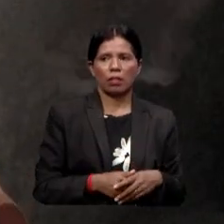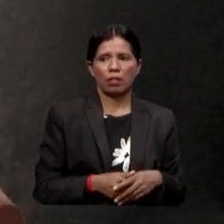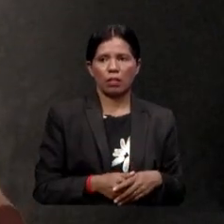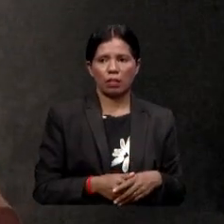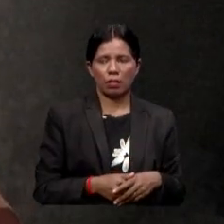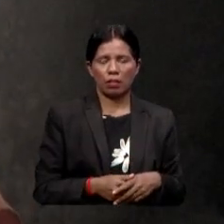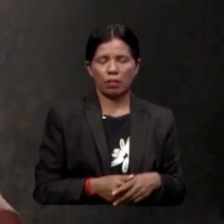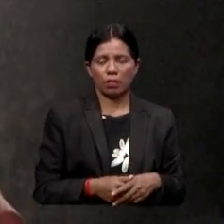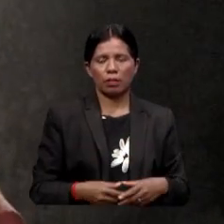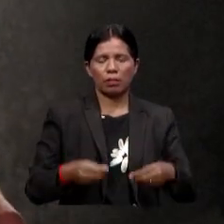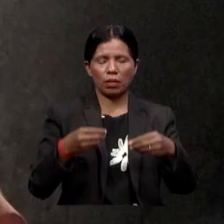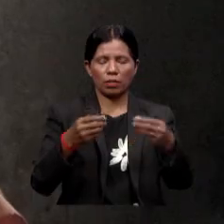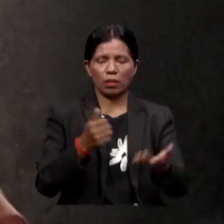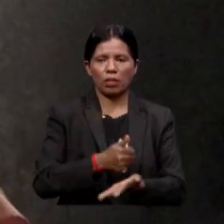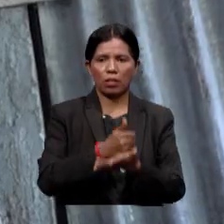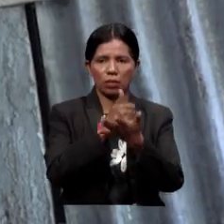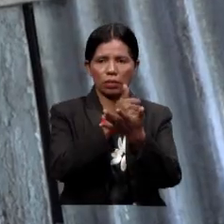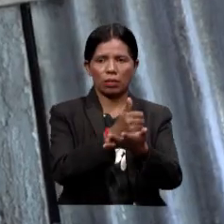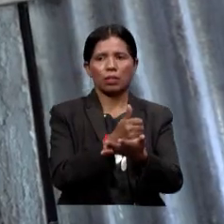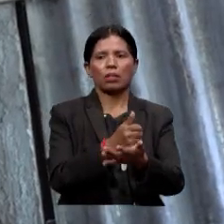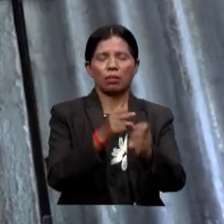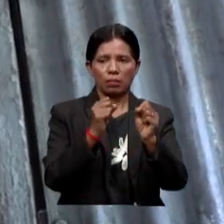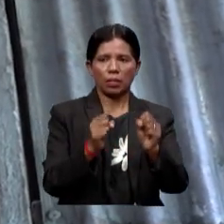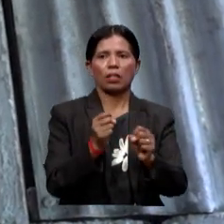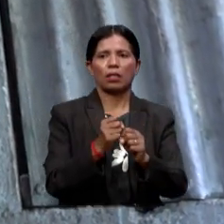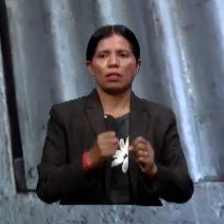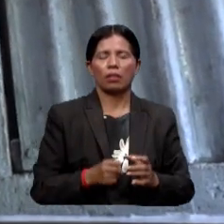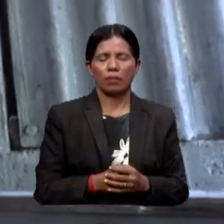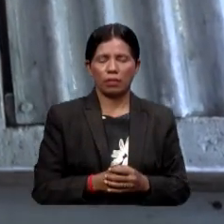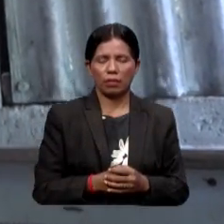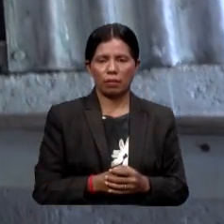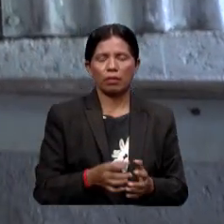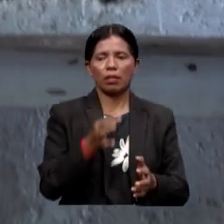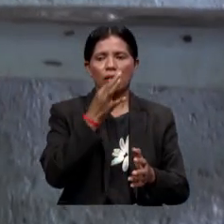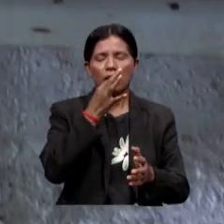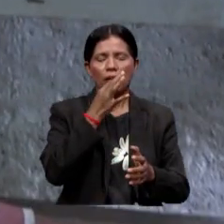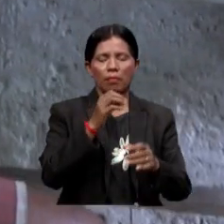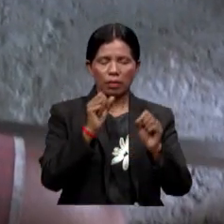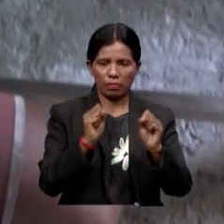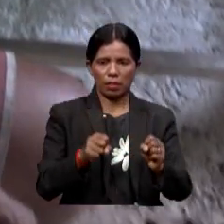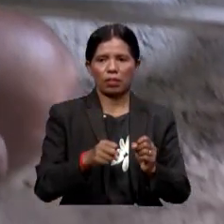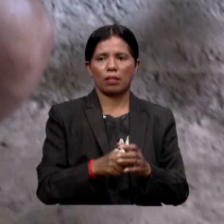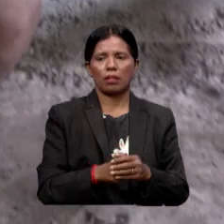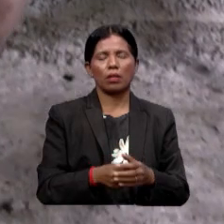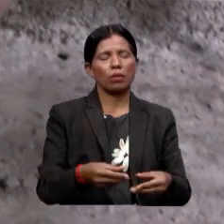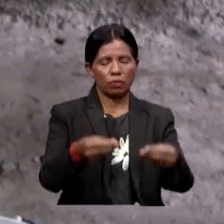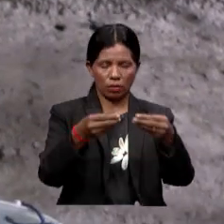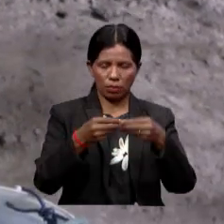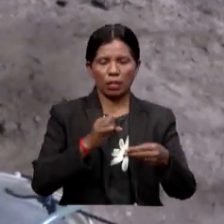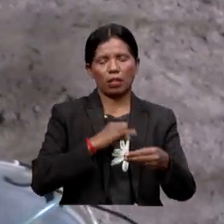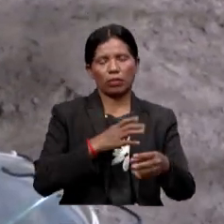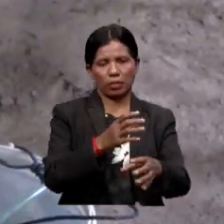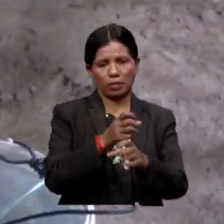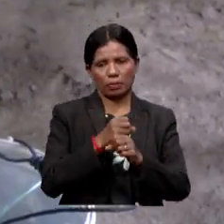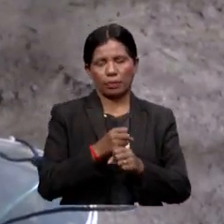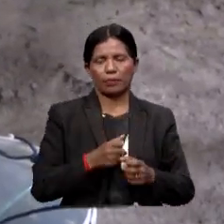bapa bantuan rumah sebahagian rumah sebeli. Kita sahan rumah sebeli. Aku si pemain cium dia.